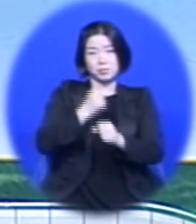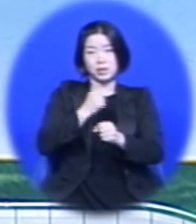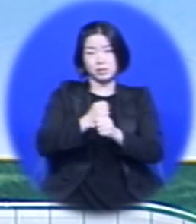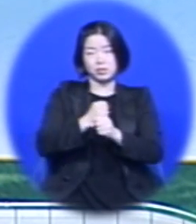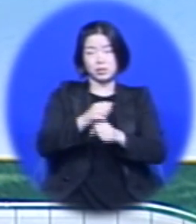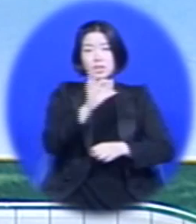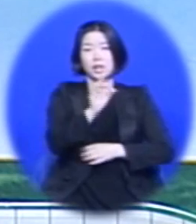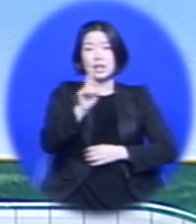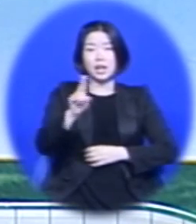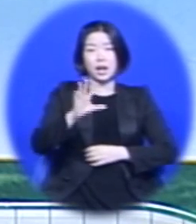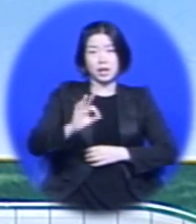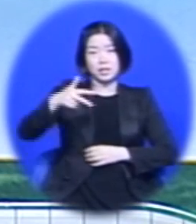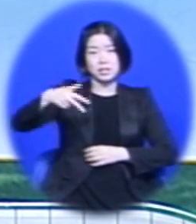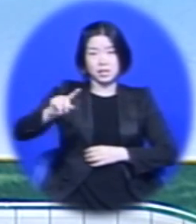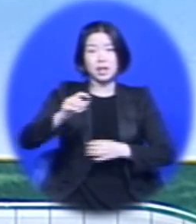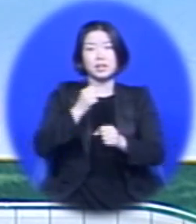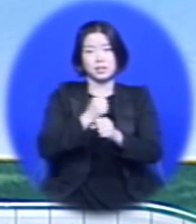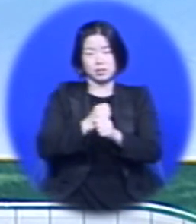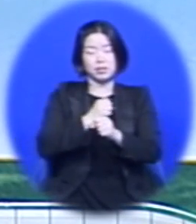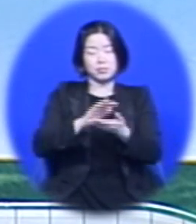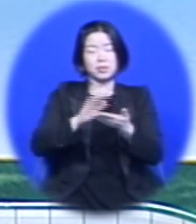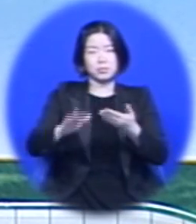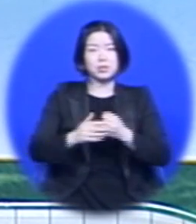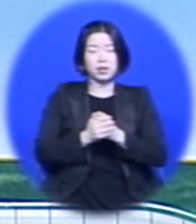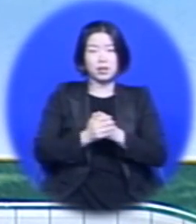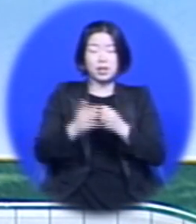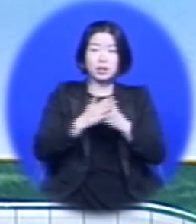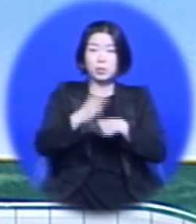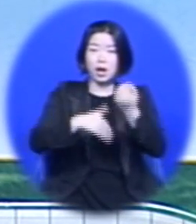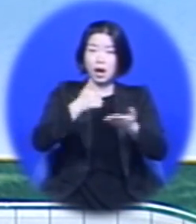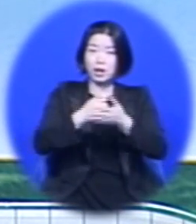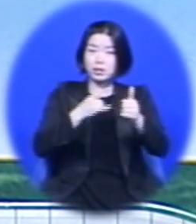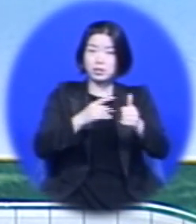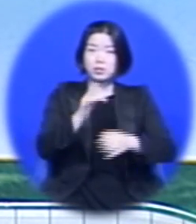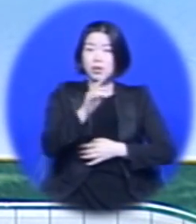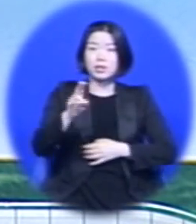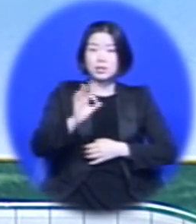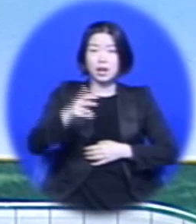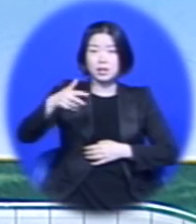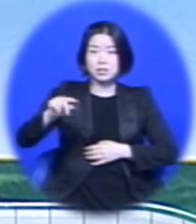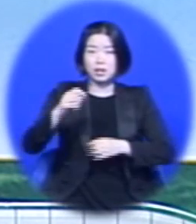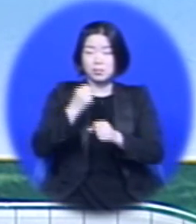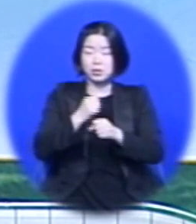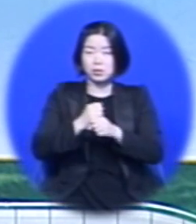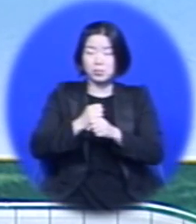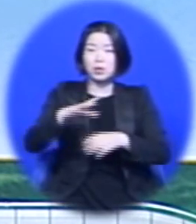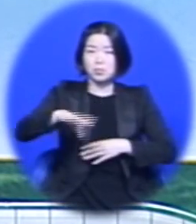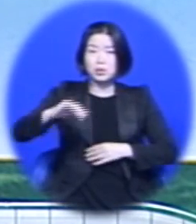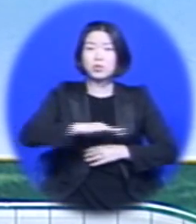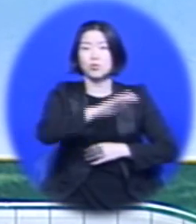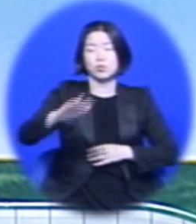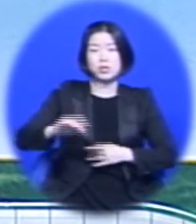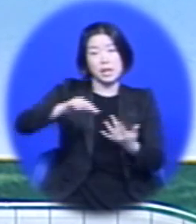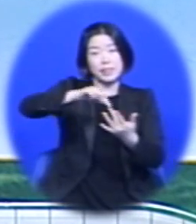삼는 것입니다. 그러니까 하나님께서 우리를 양자 삼으셨다는 말은 우선 우리를 하나님이